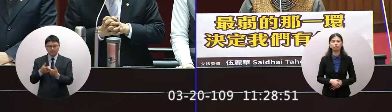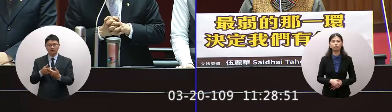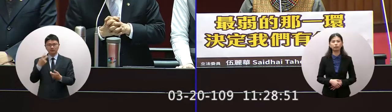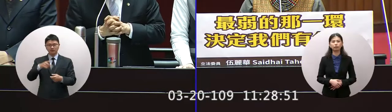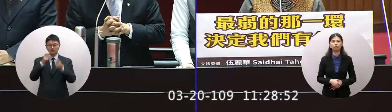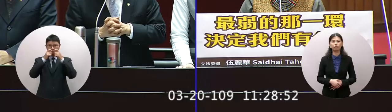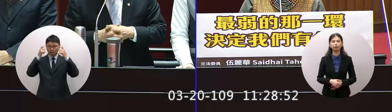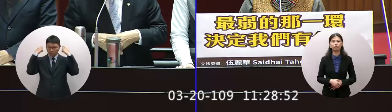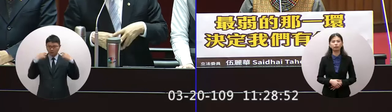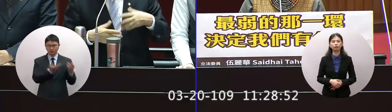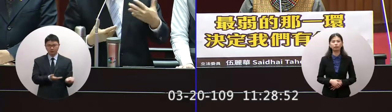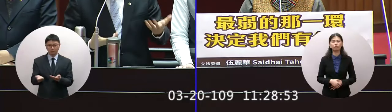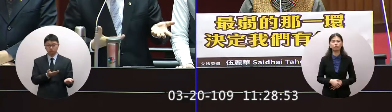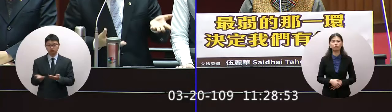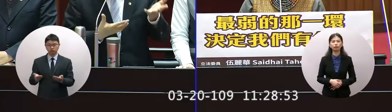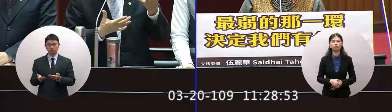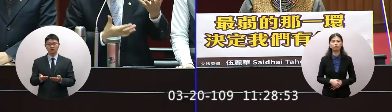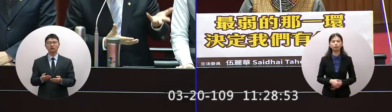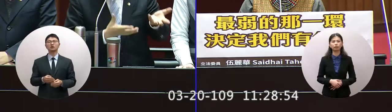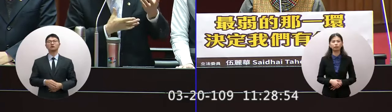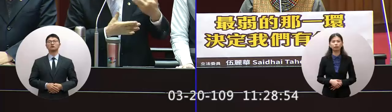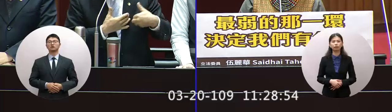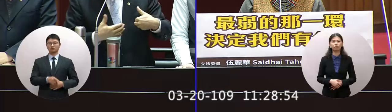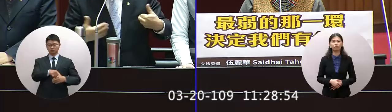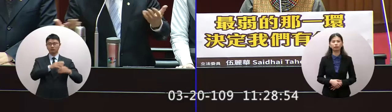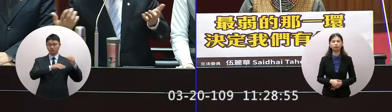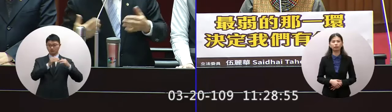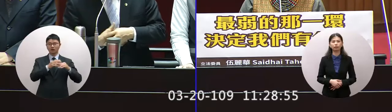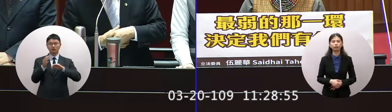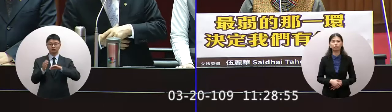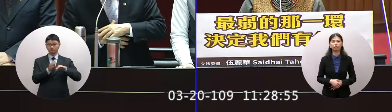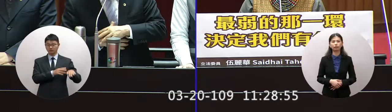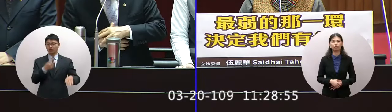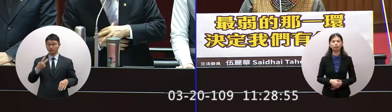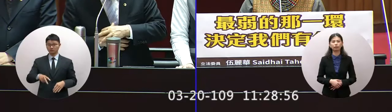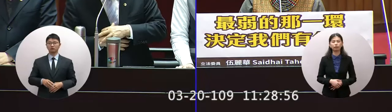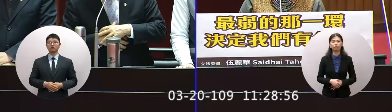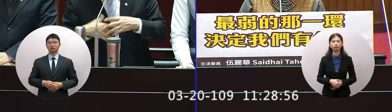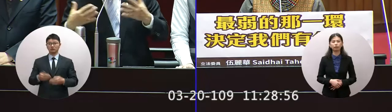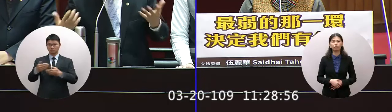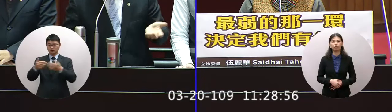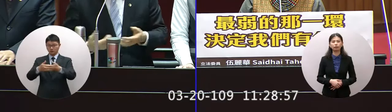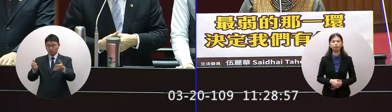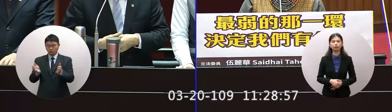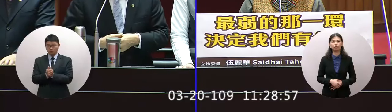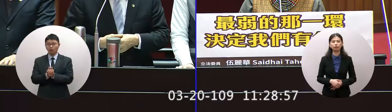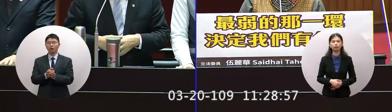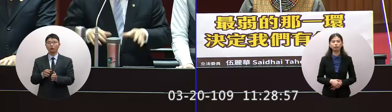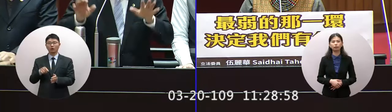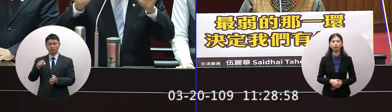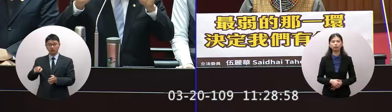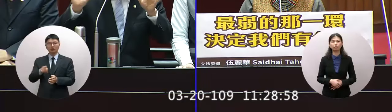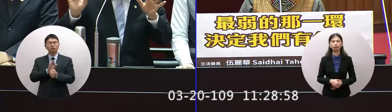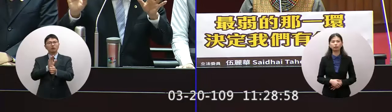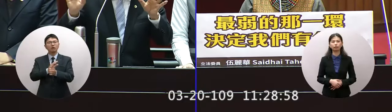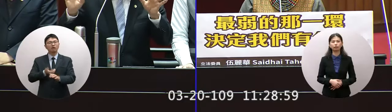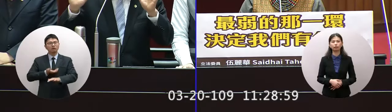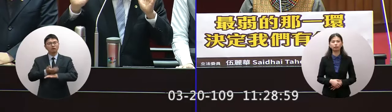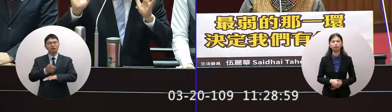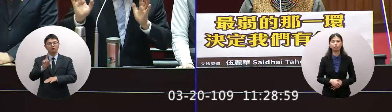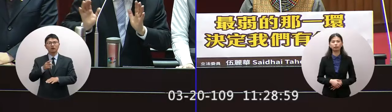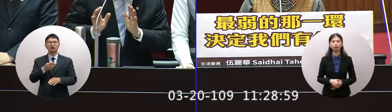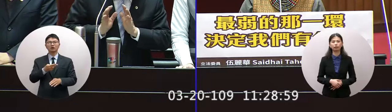口罩的生产，甚至于交通部降价在路上送口罩的邮差们。所